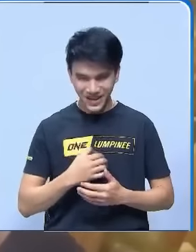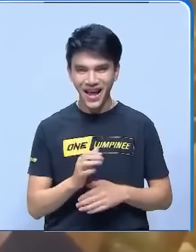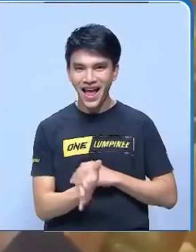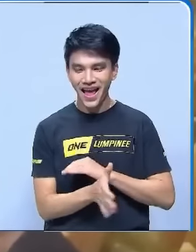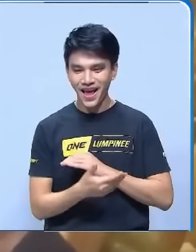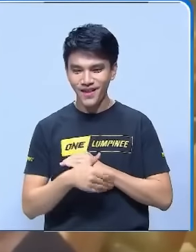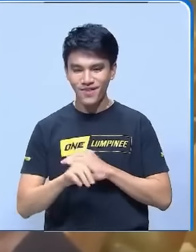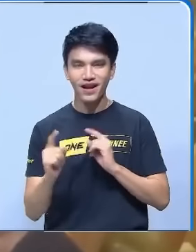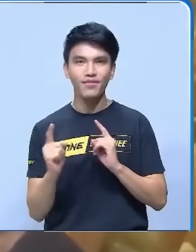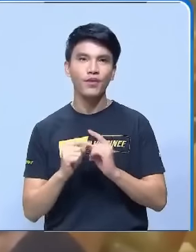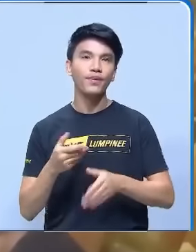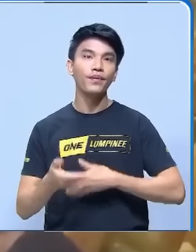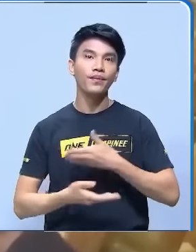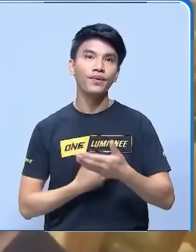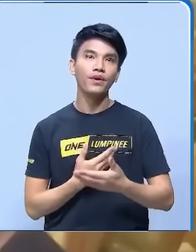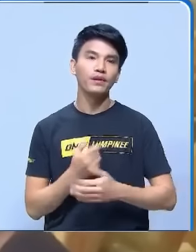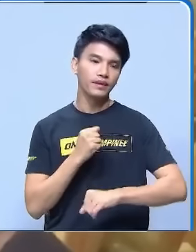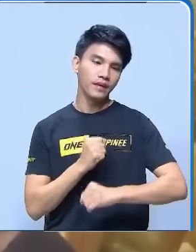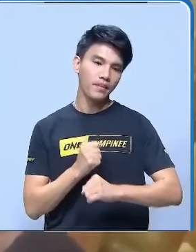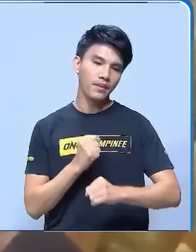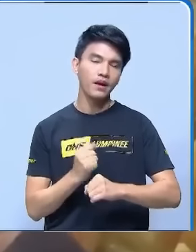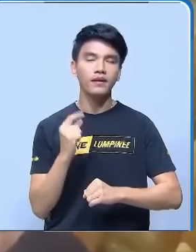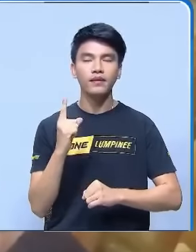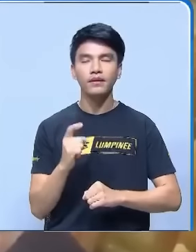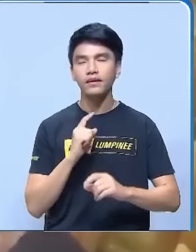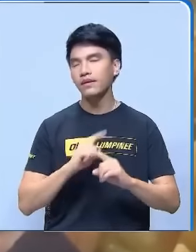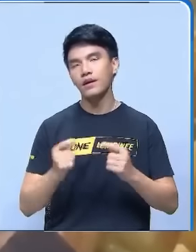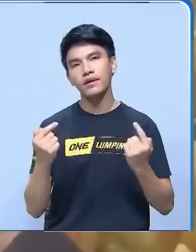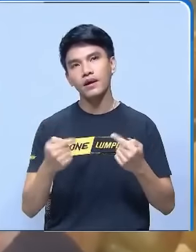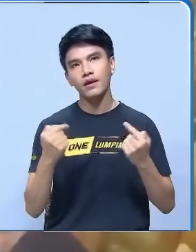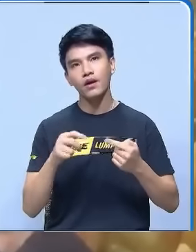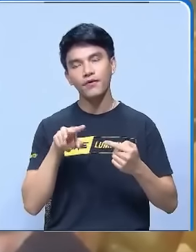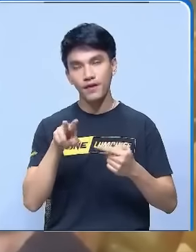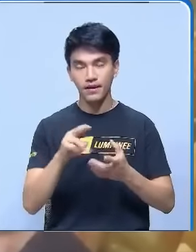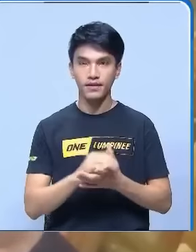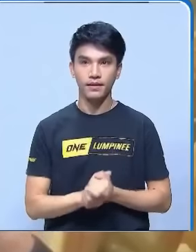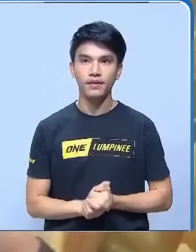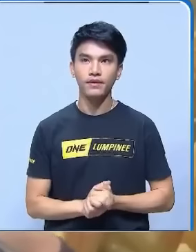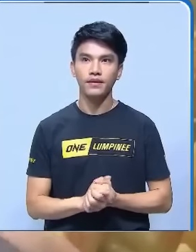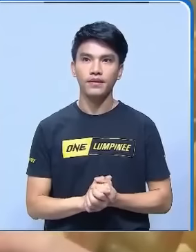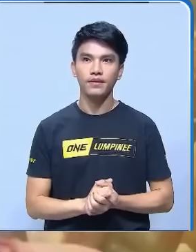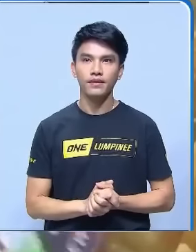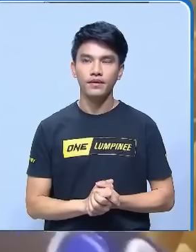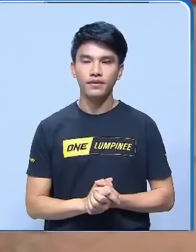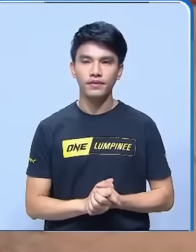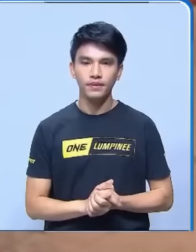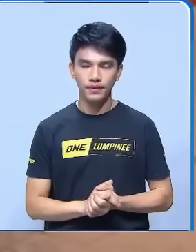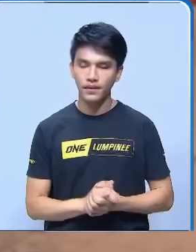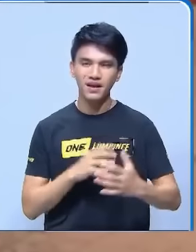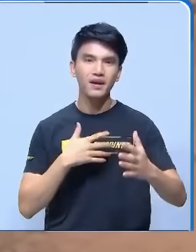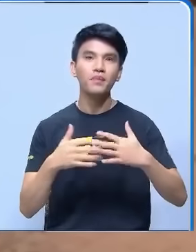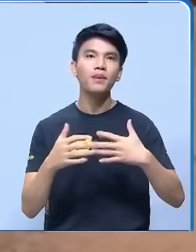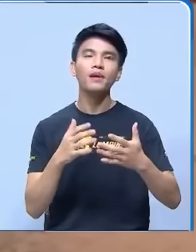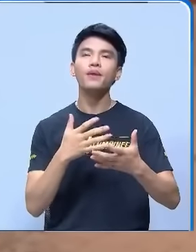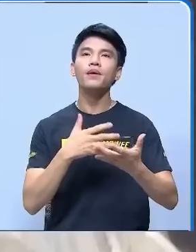ค่ะแอบมาเนี่ยต้องเสียการเสียงานอะไรอีกต้องมาทะเลาะ กับแฟนอีก แต่เธอบอกว่าเดี๋ยวไม่เป็นไรเดี๋ยวกลับไ